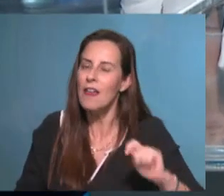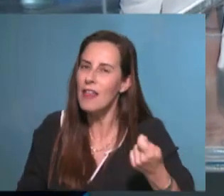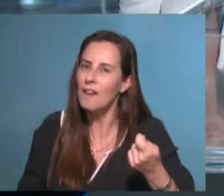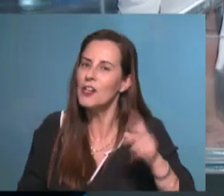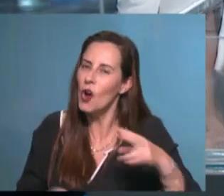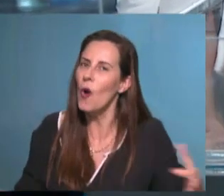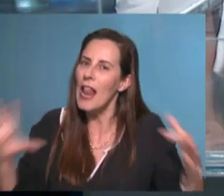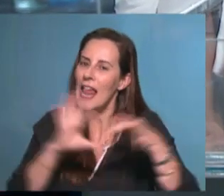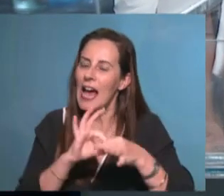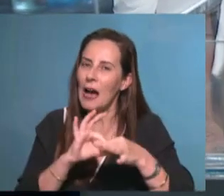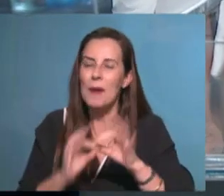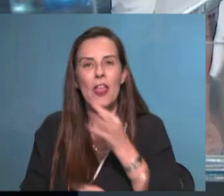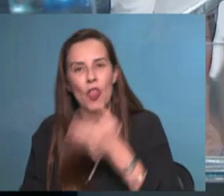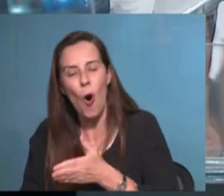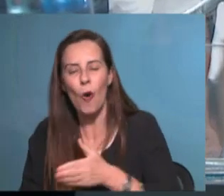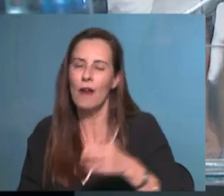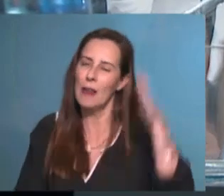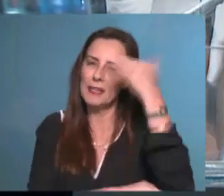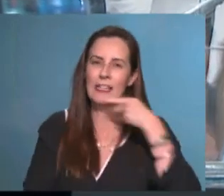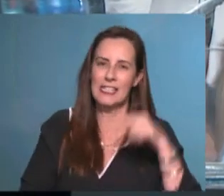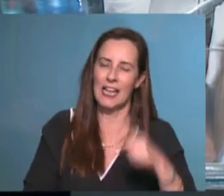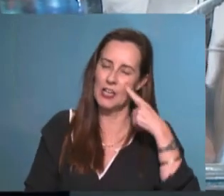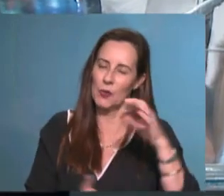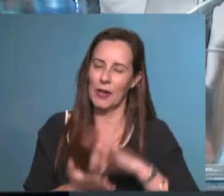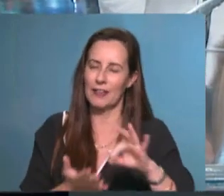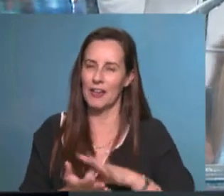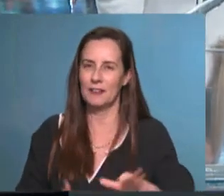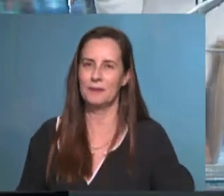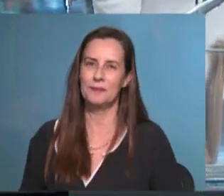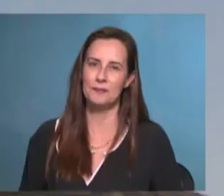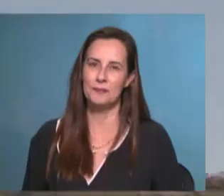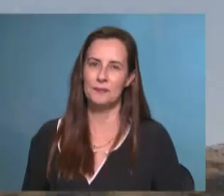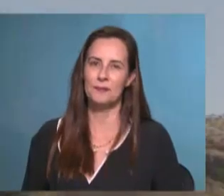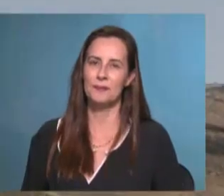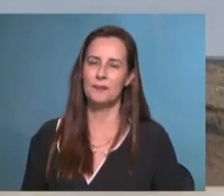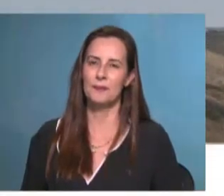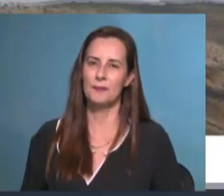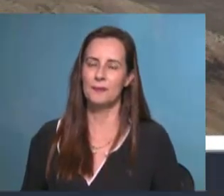יכול לחבר בין הנוער לארץ ישראל. הכתבה של רובי אמרשלג.